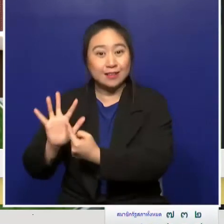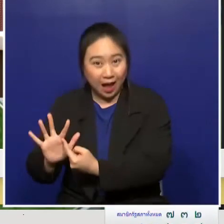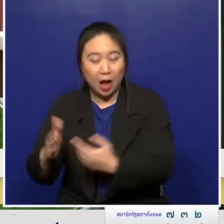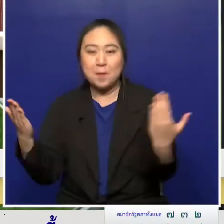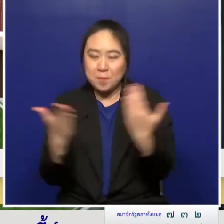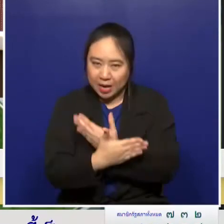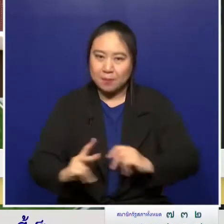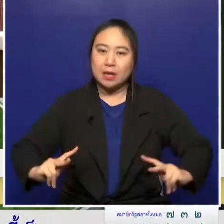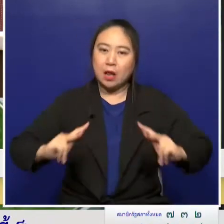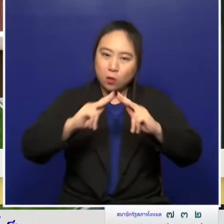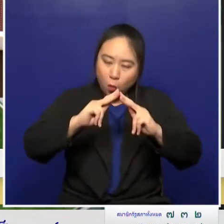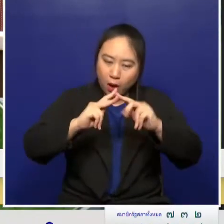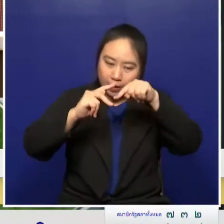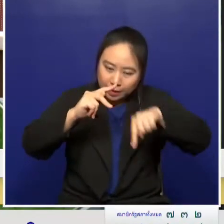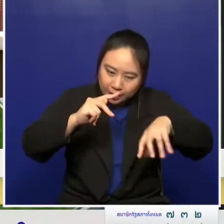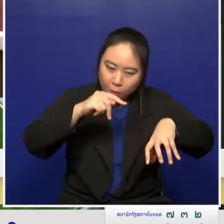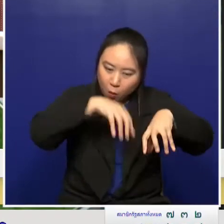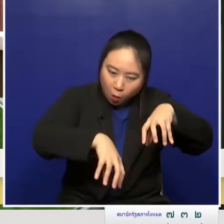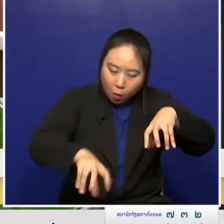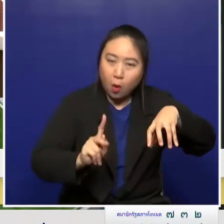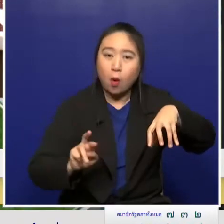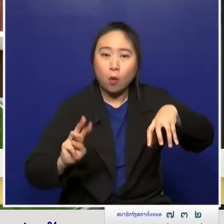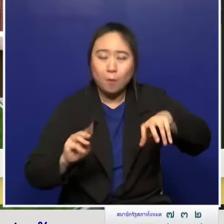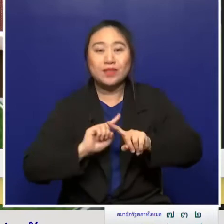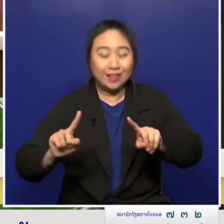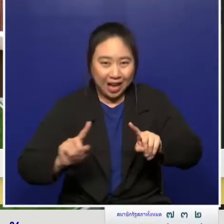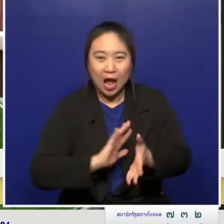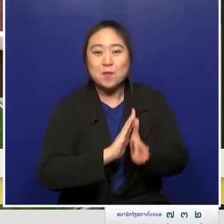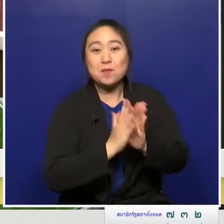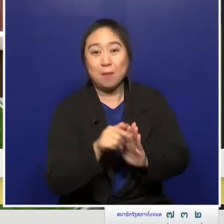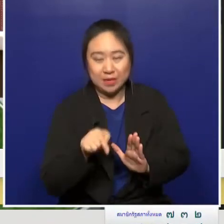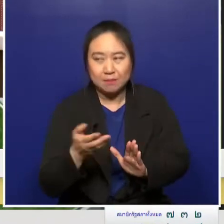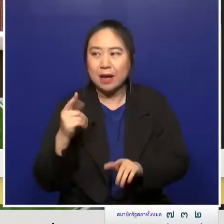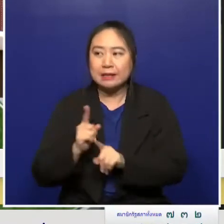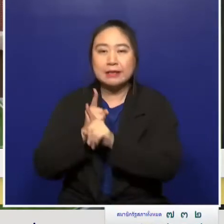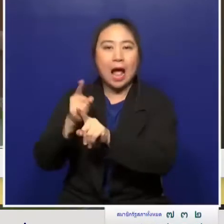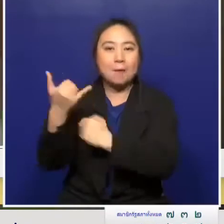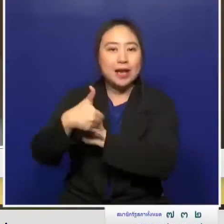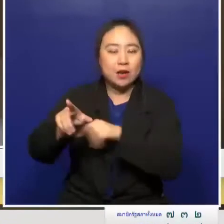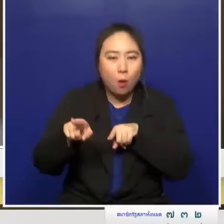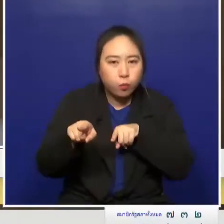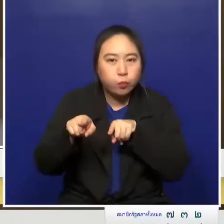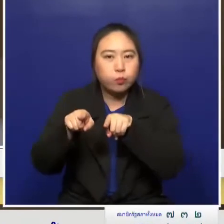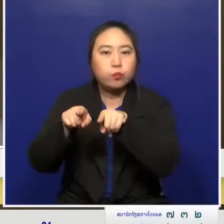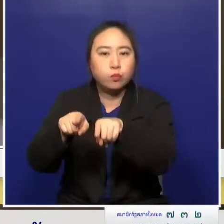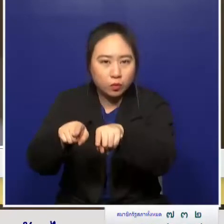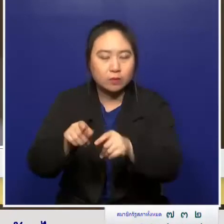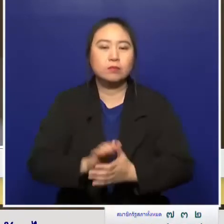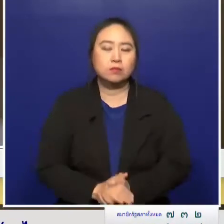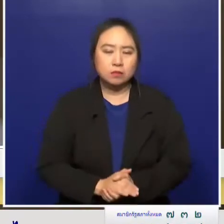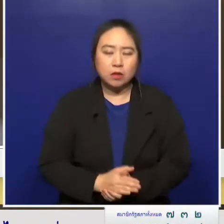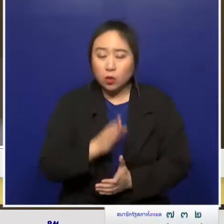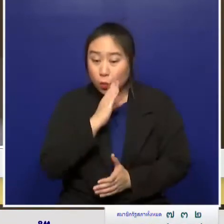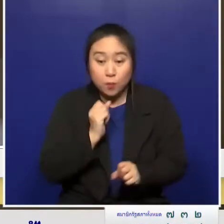ให้ทันโลกทันกับยุคสมัยในขณะนั้นมิเช่นนั้นประเทศไทยก็จะอยู่ไม่